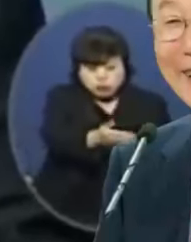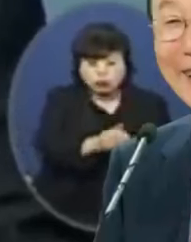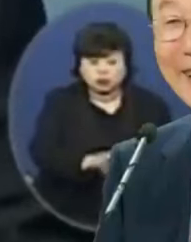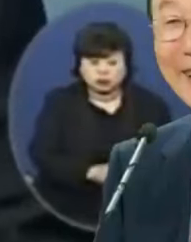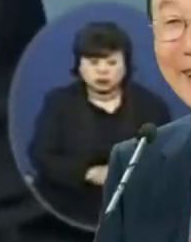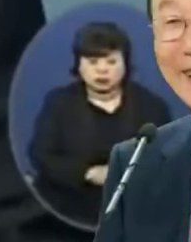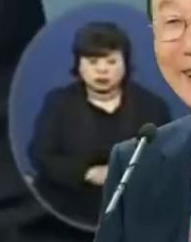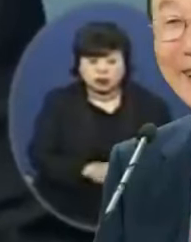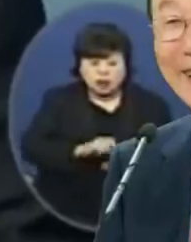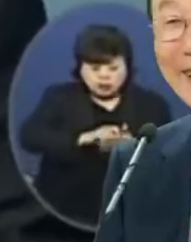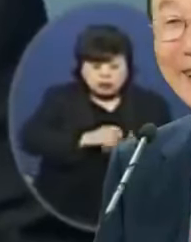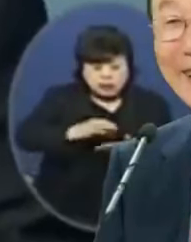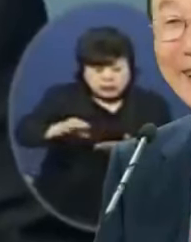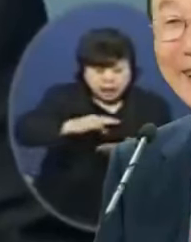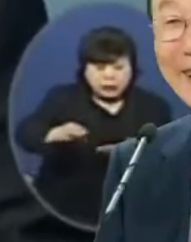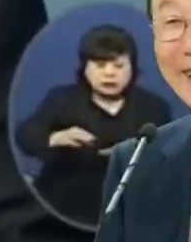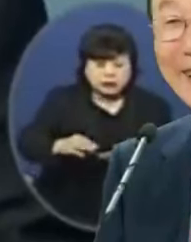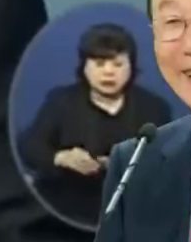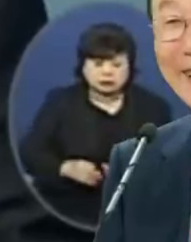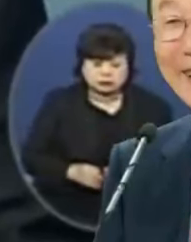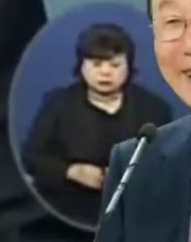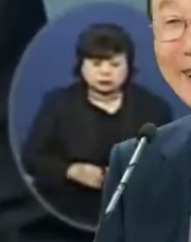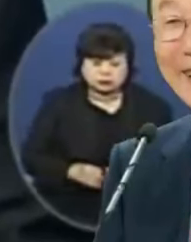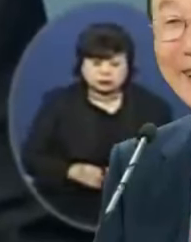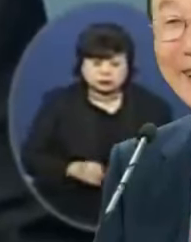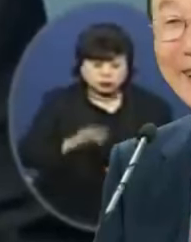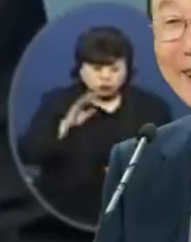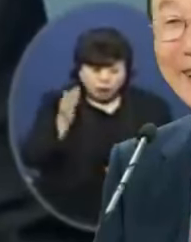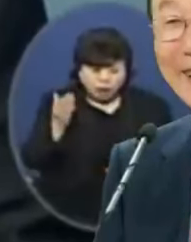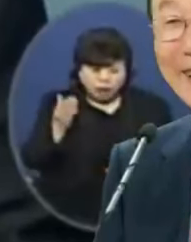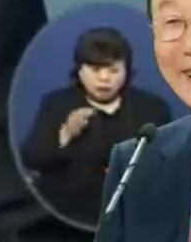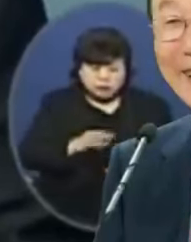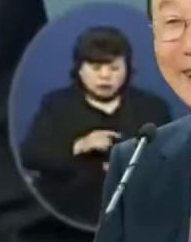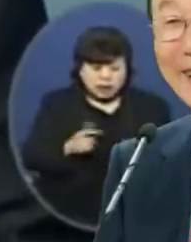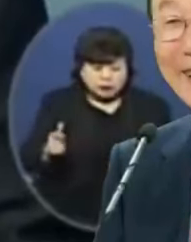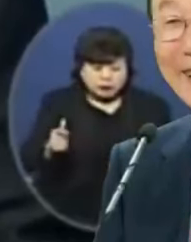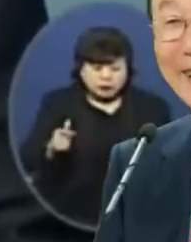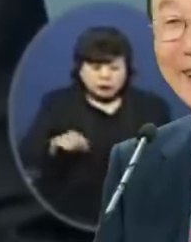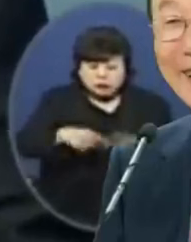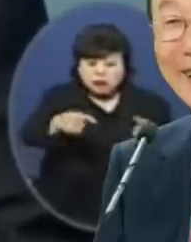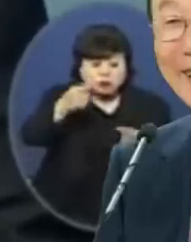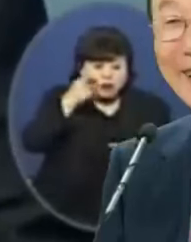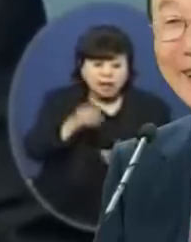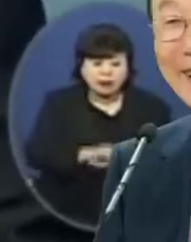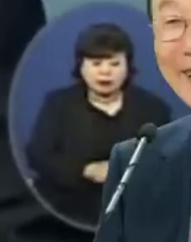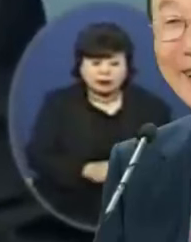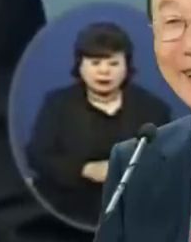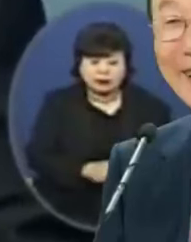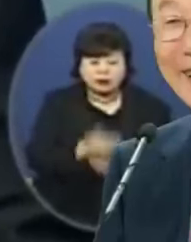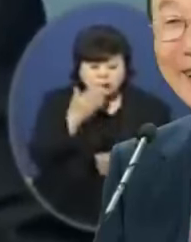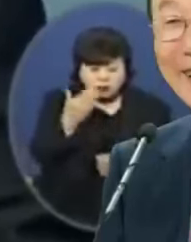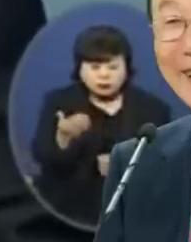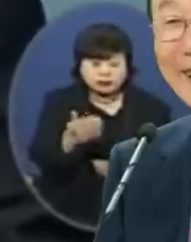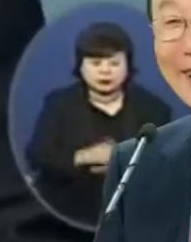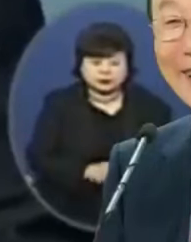때문에 열쇠를 사용하는 사람은 들어올 것이고 열쇠를 사용하는 사람은 못 들어올 것이고 또 여러분에게